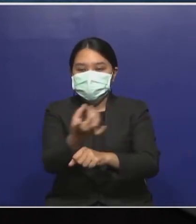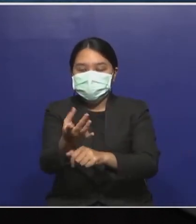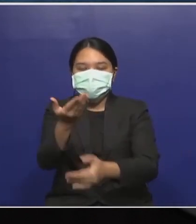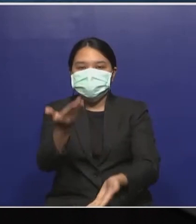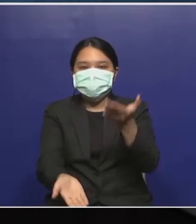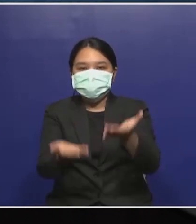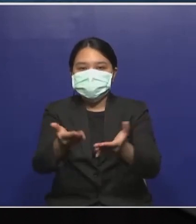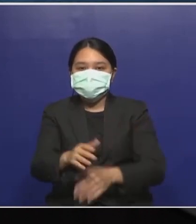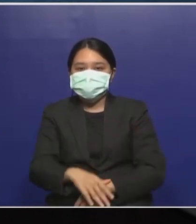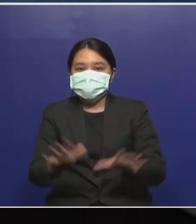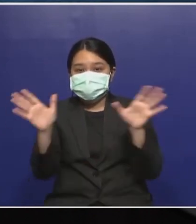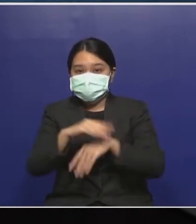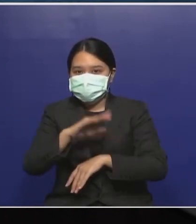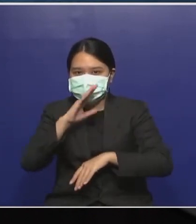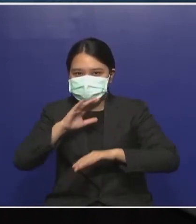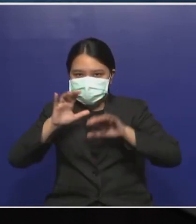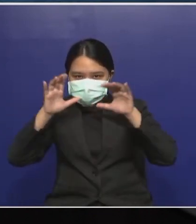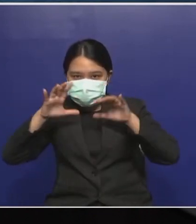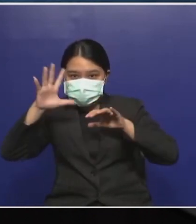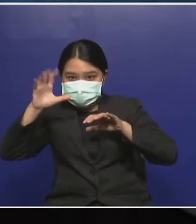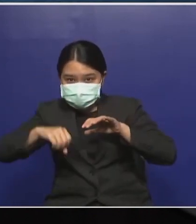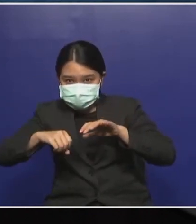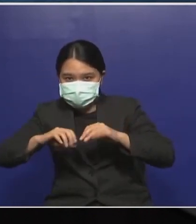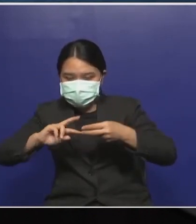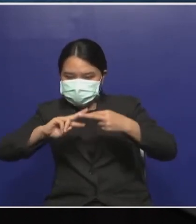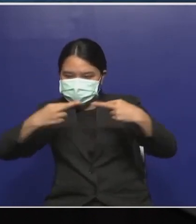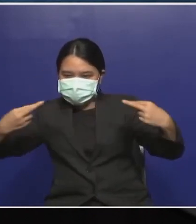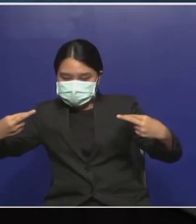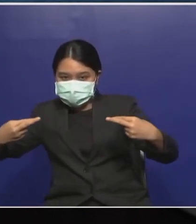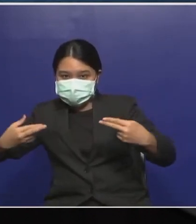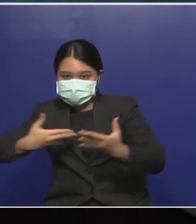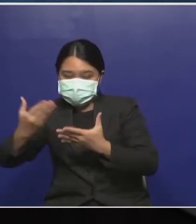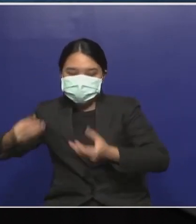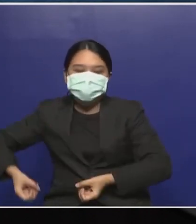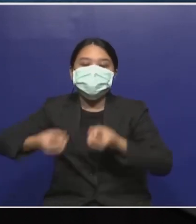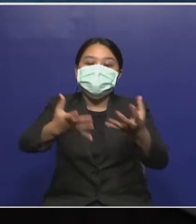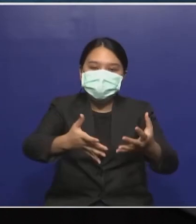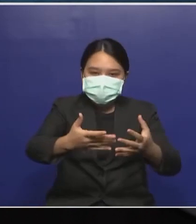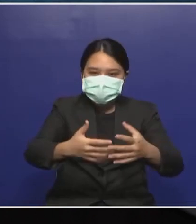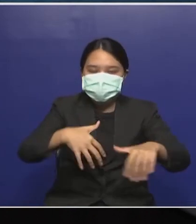พระเสื้อเดินมาครัเอาเงินงบประมาณไปซ้อเชื่อกเอาโยนให้ปชาชนใต่นี้กตำเวณษ coy